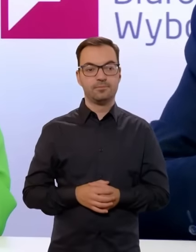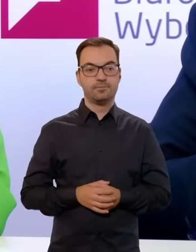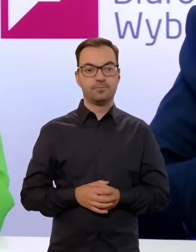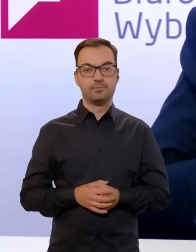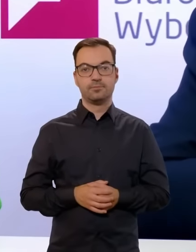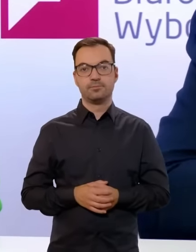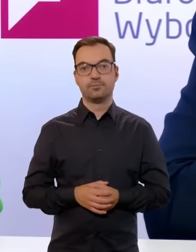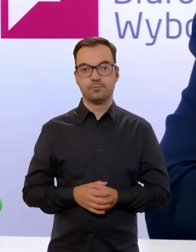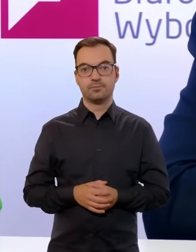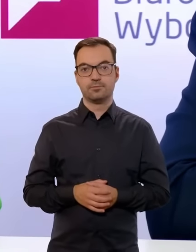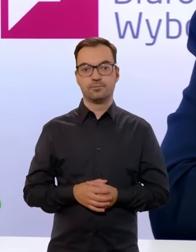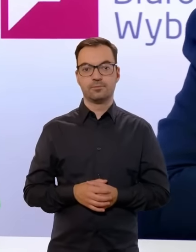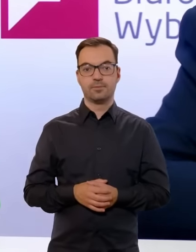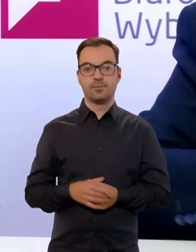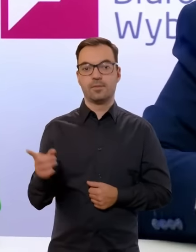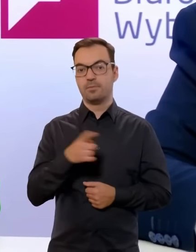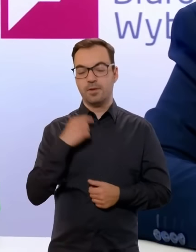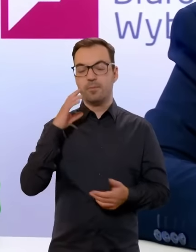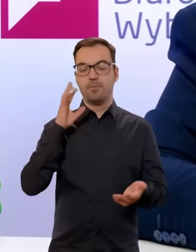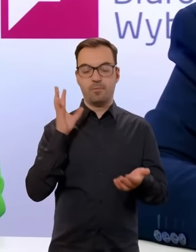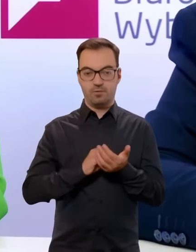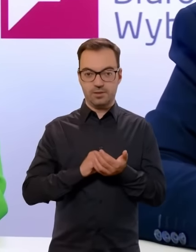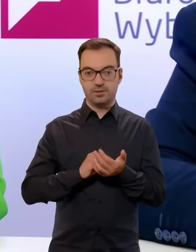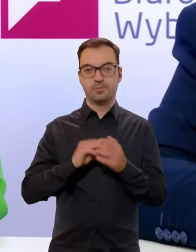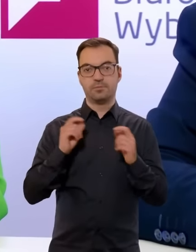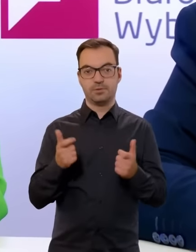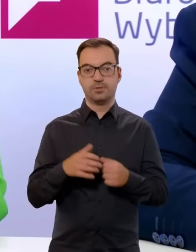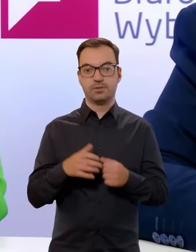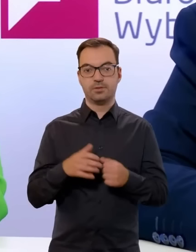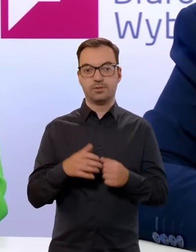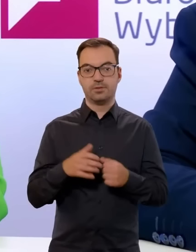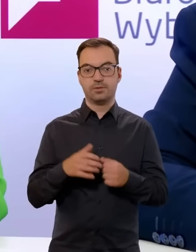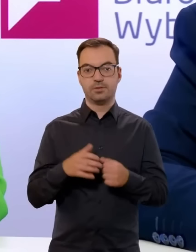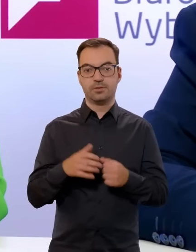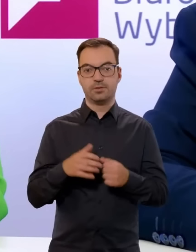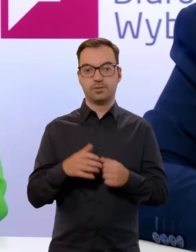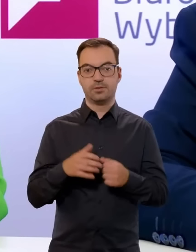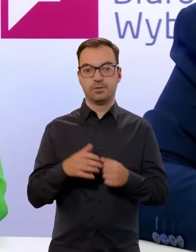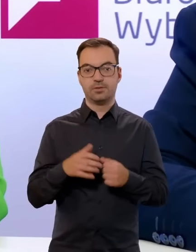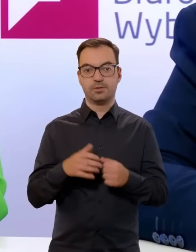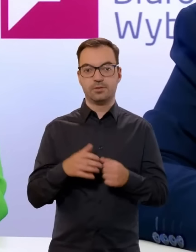I tak jak w każdej takiej sytuacji my podkreślamy, że oceny danego działania